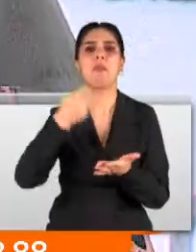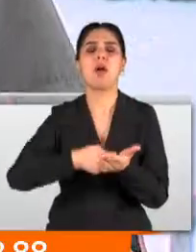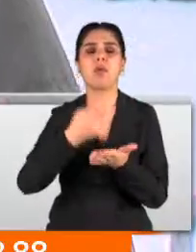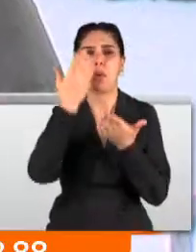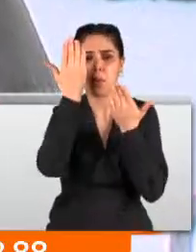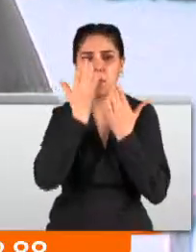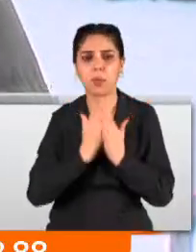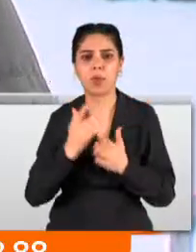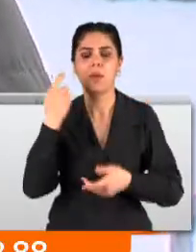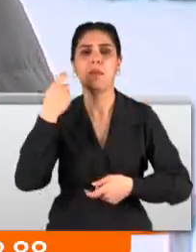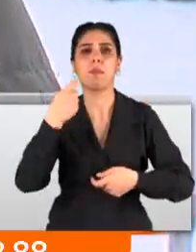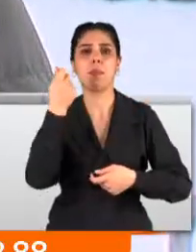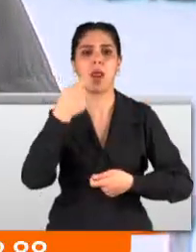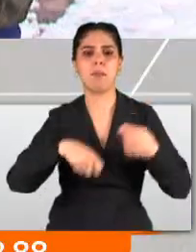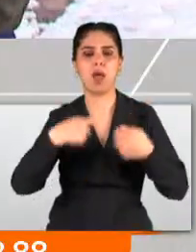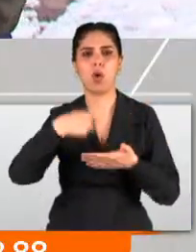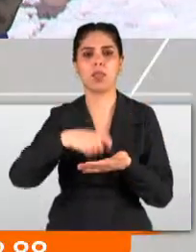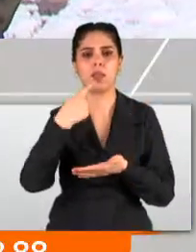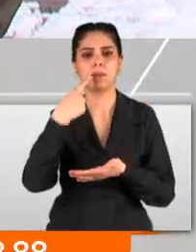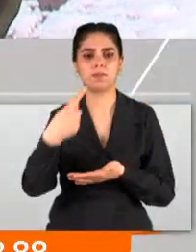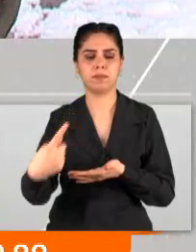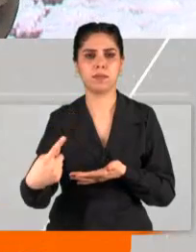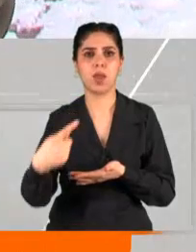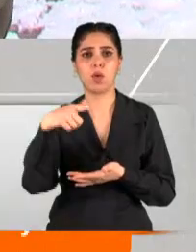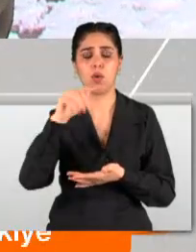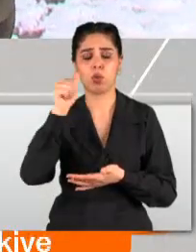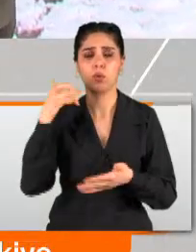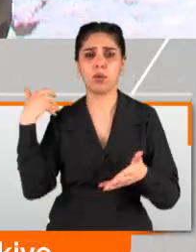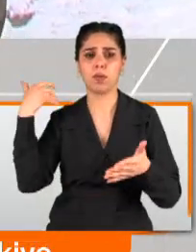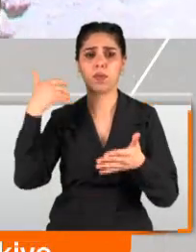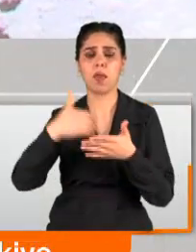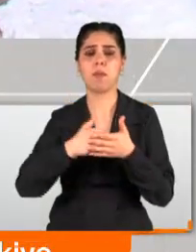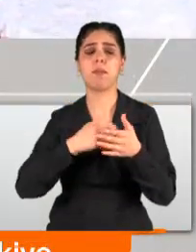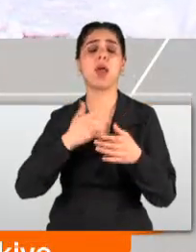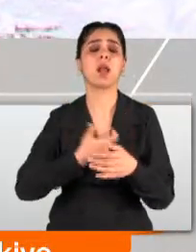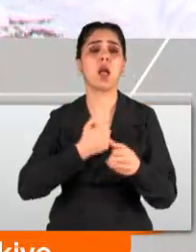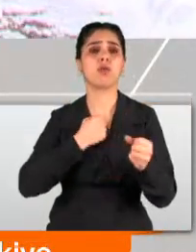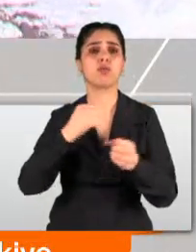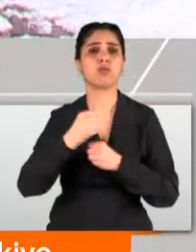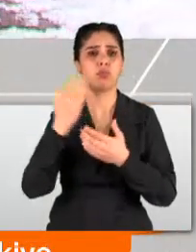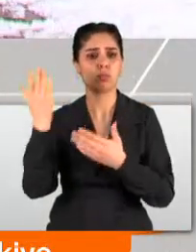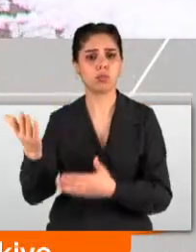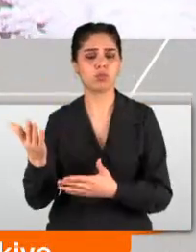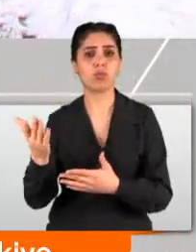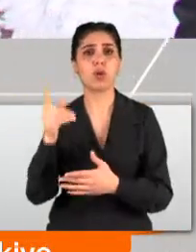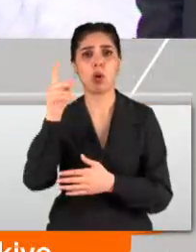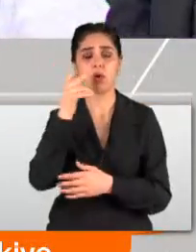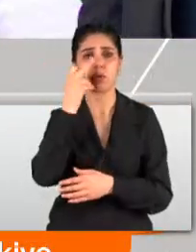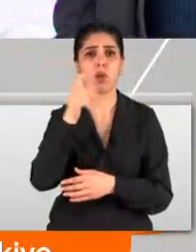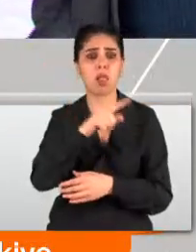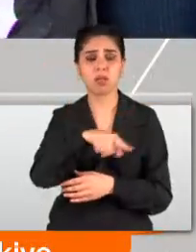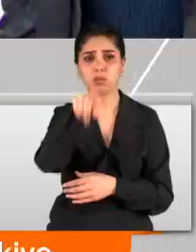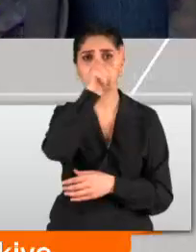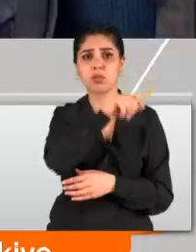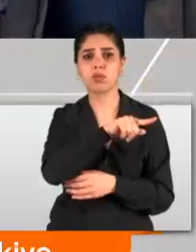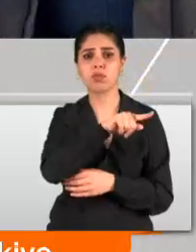yatmadı. Parayı bankaya yatırdıklarını söylediler. O gündür bugündür de hukuk mücadelesi veriyor ama bir taraftan da o dolandırıcılar